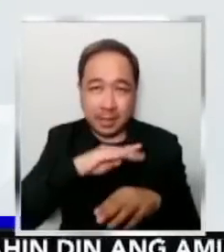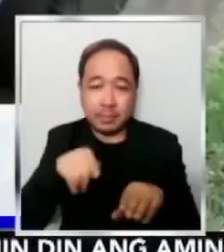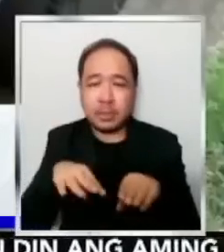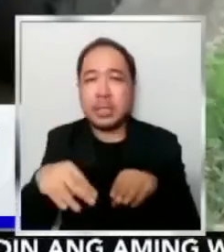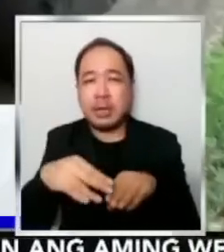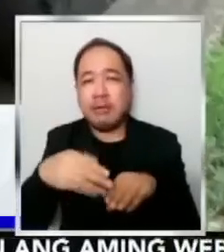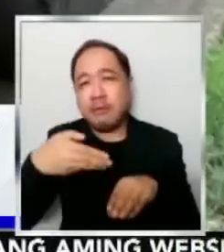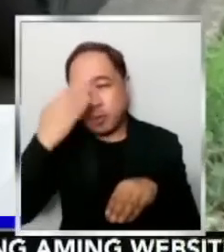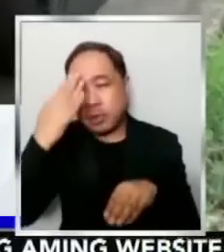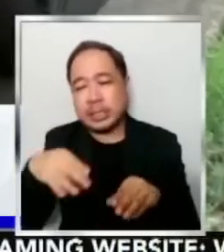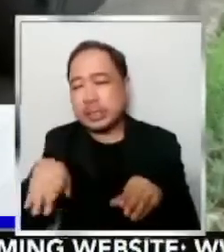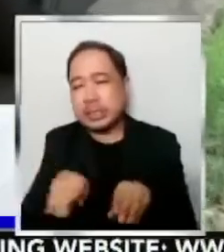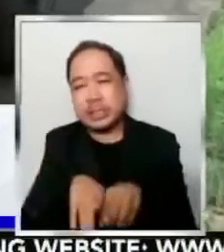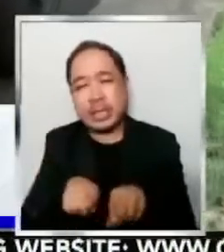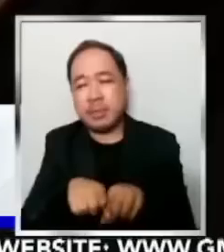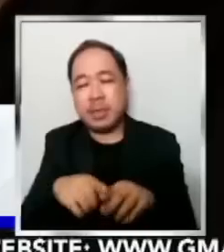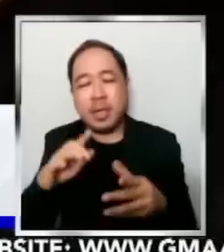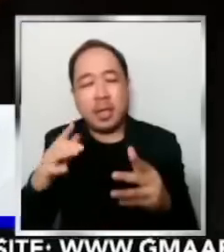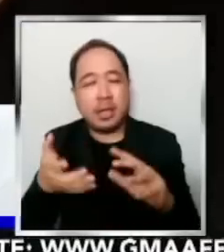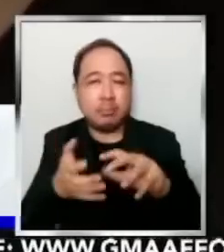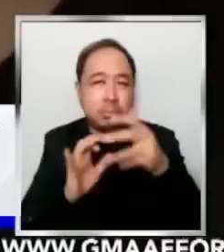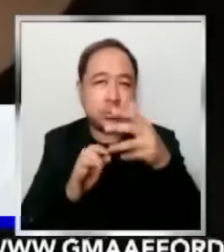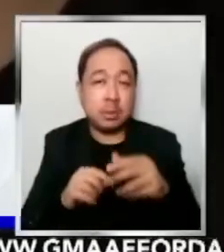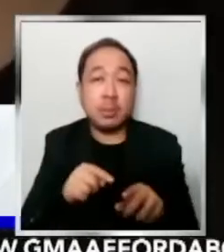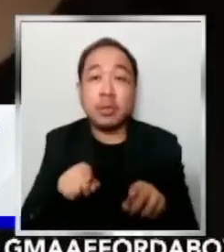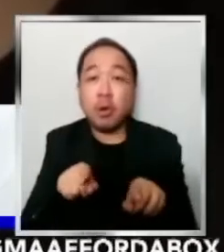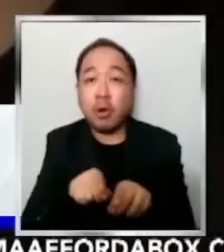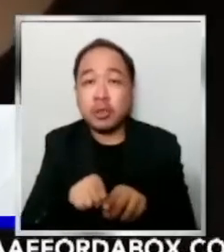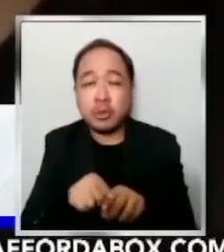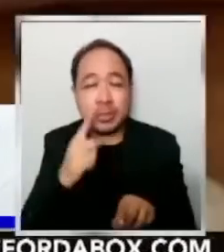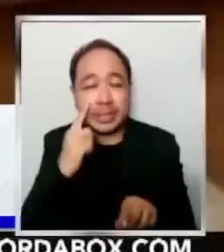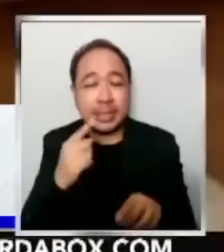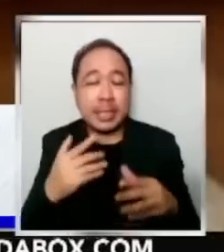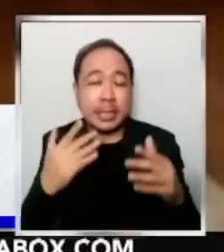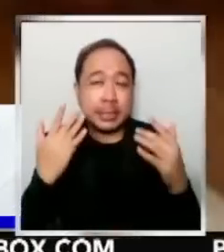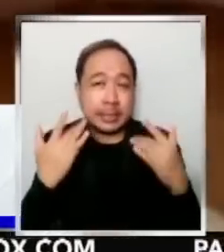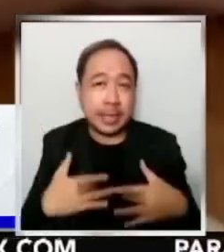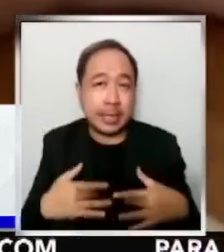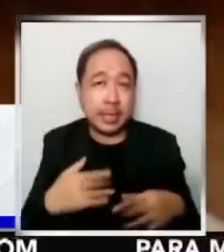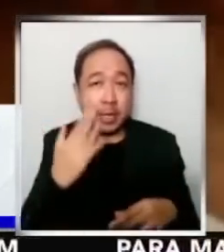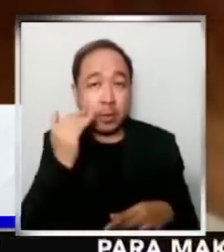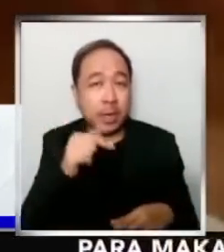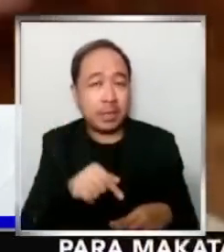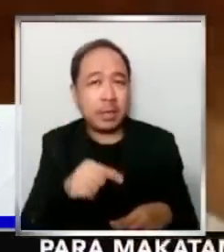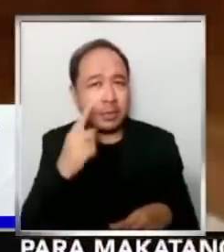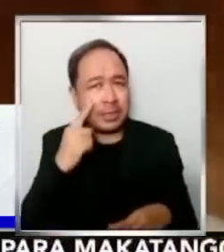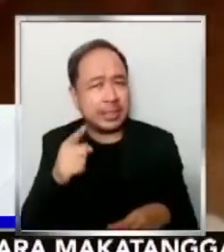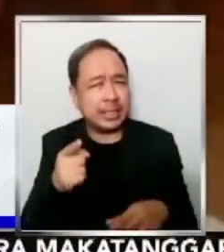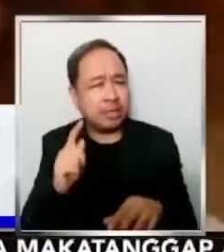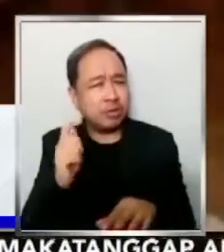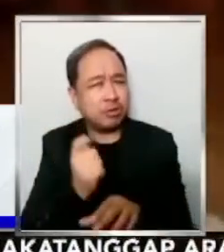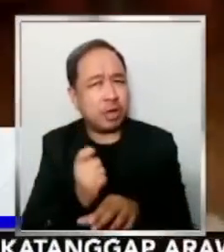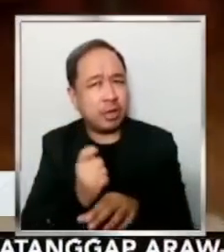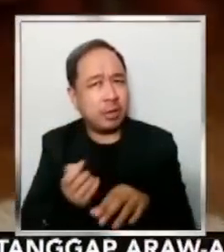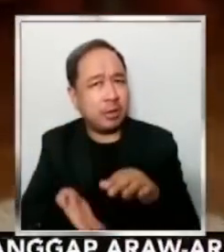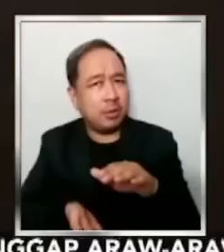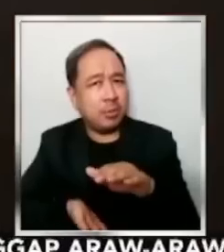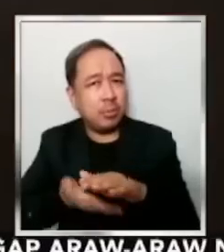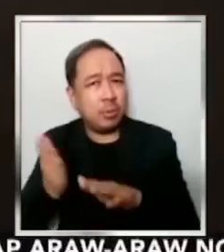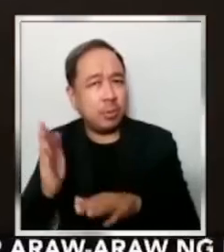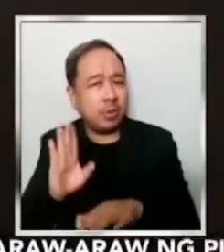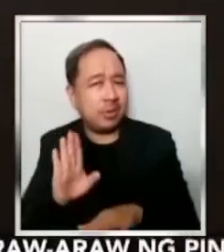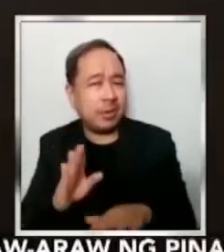sa binsalang dulot na nangyari, ang mas nakalulungkot ani Rigel ay ang pagtakbo ng driver ng truck sa kanyang